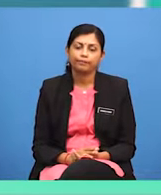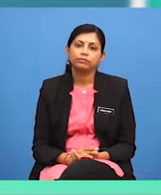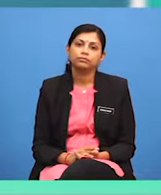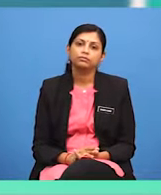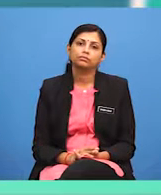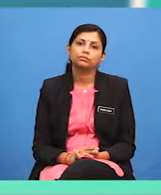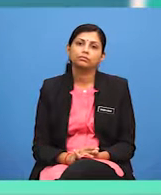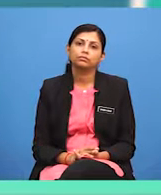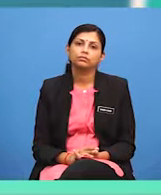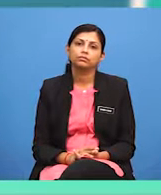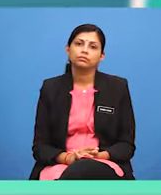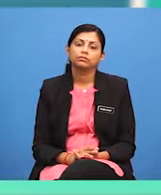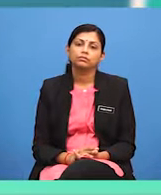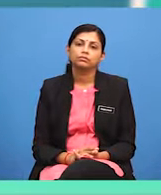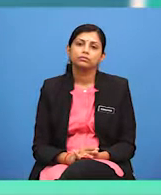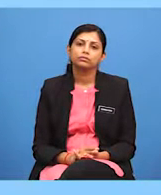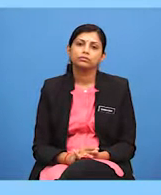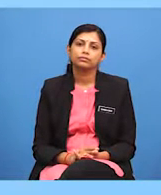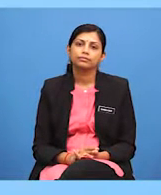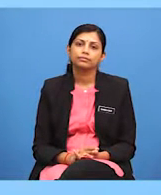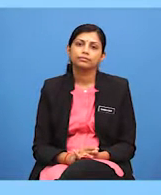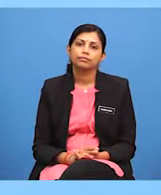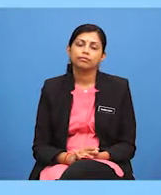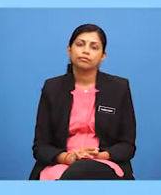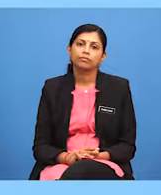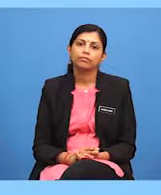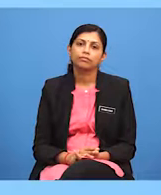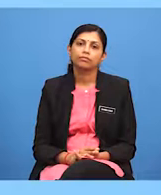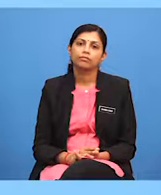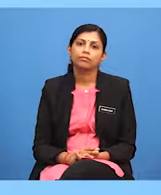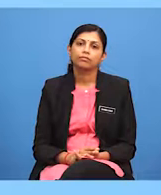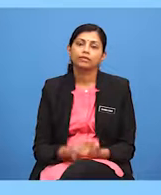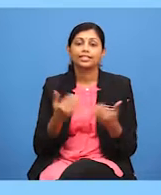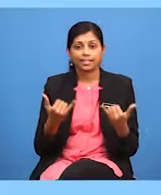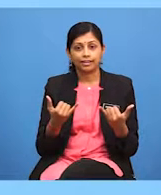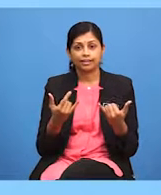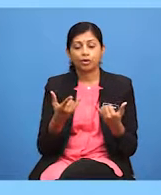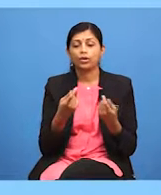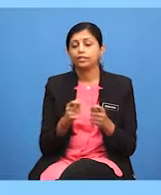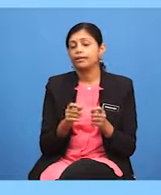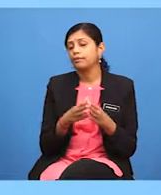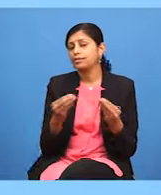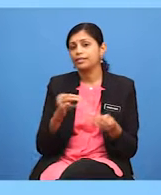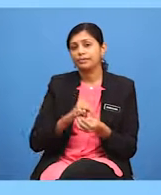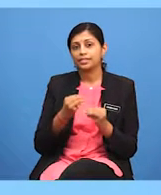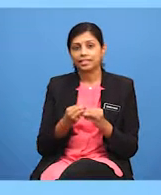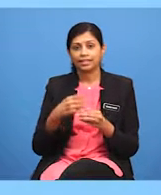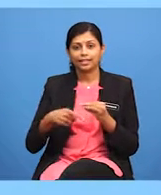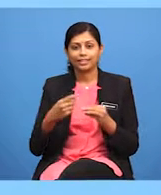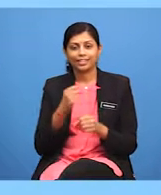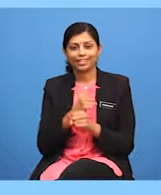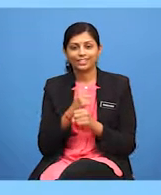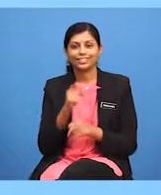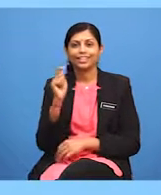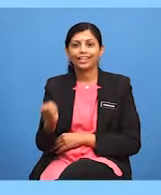Sekarang, kita cuba selesaikan masalah berkaitan kerja, tenaga dan